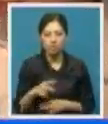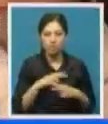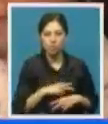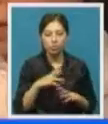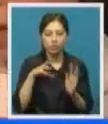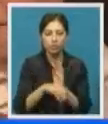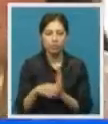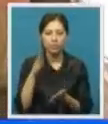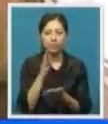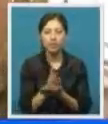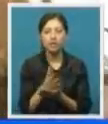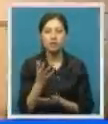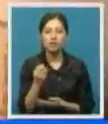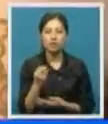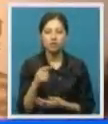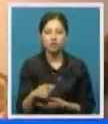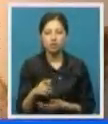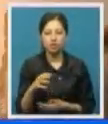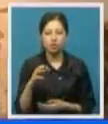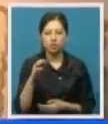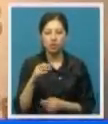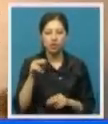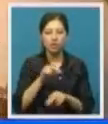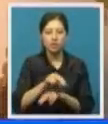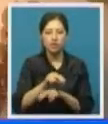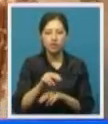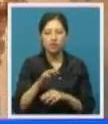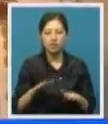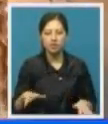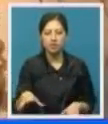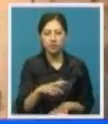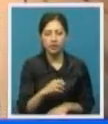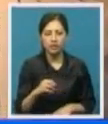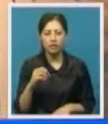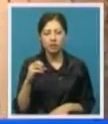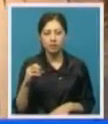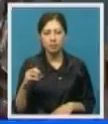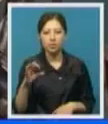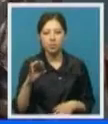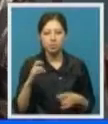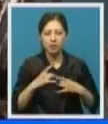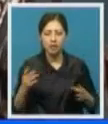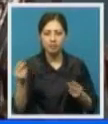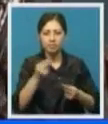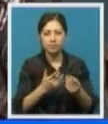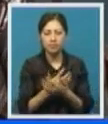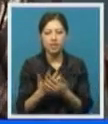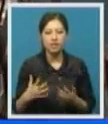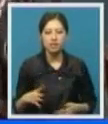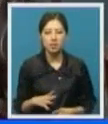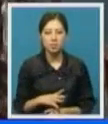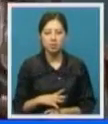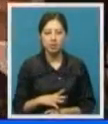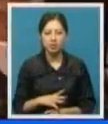етеді. Ұстазын ұлықтаған ұрпақ атаулы күнде тәлімгерлерге деген ыстық ықыластарын мерекелік кеш арқылы жеткізді. Елбасы ұлағат еткен